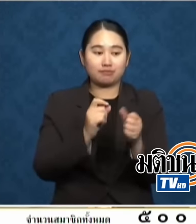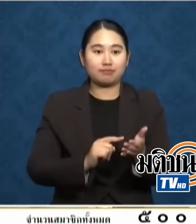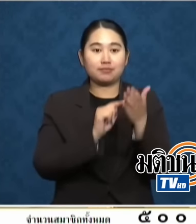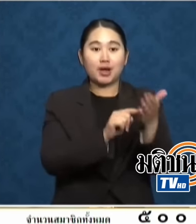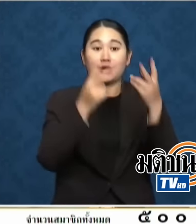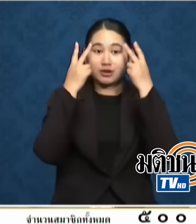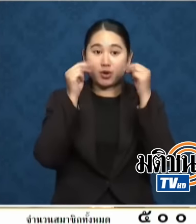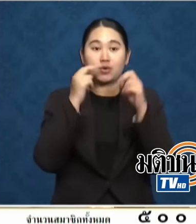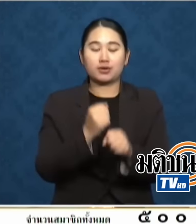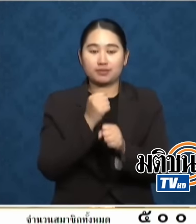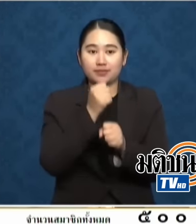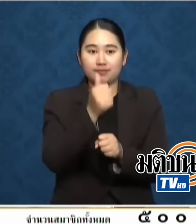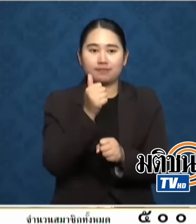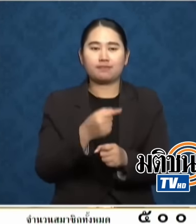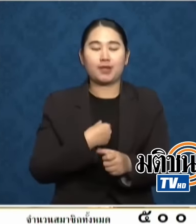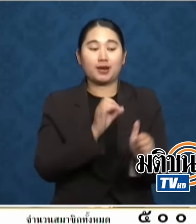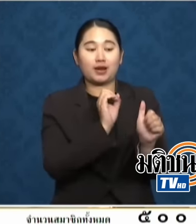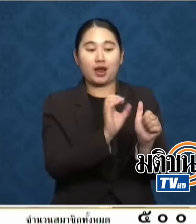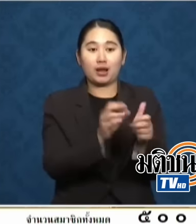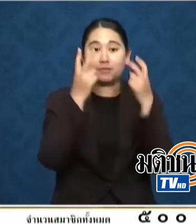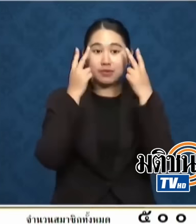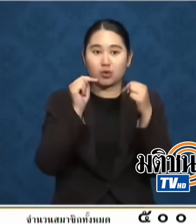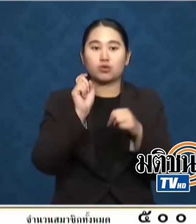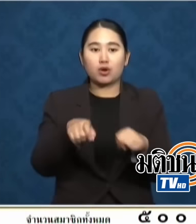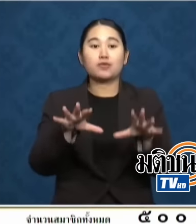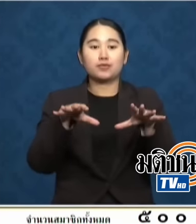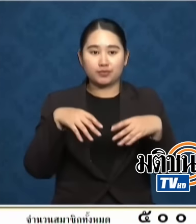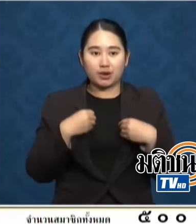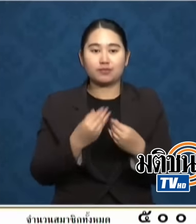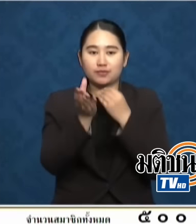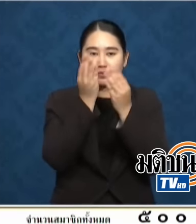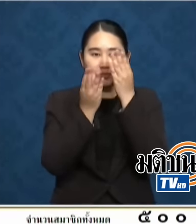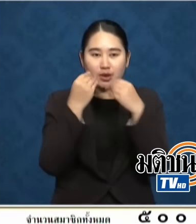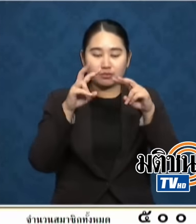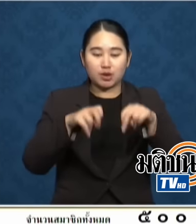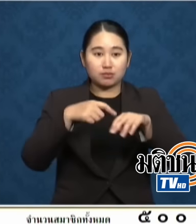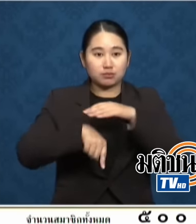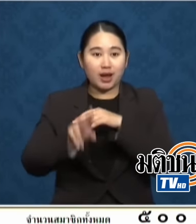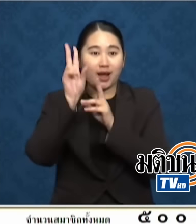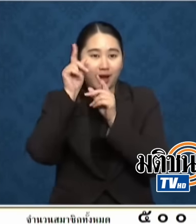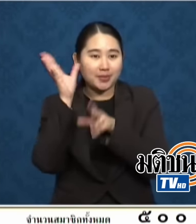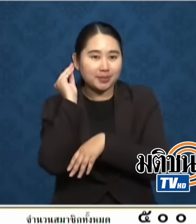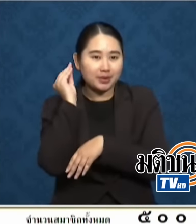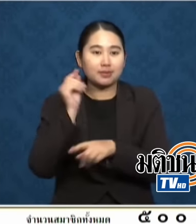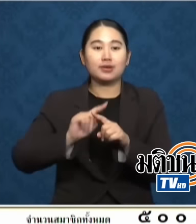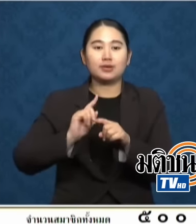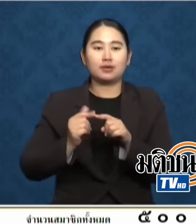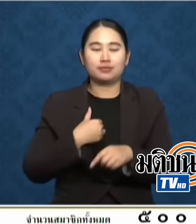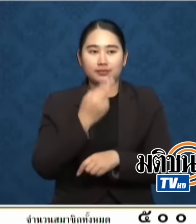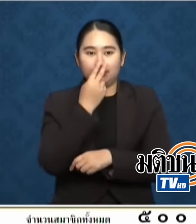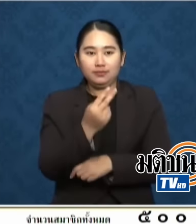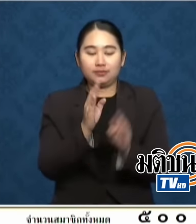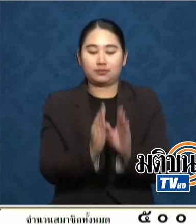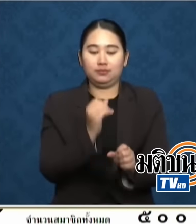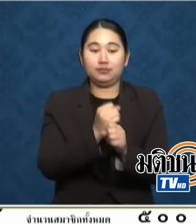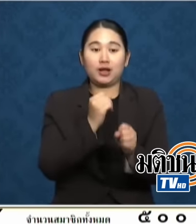ได้ให้ความเห็นเรื่องที่นายกและสอบต.ต้องฟังหาข้อเท็จจริงจากแหล่งข่าวต่างๆถ้าพบว่าเจ้าหน้าที่ฝ่าย